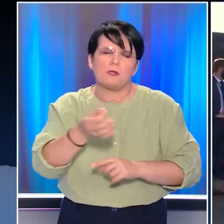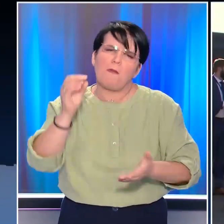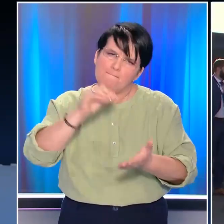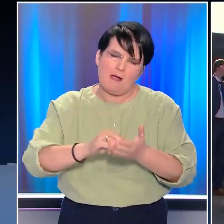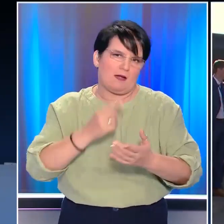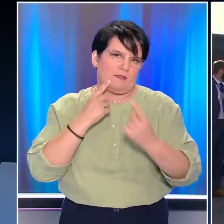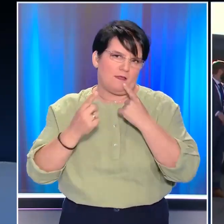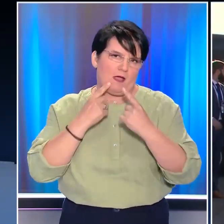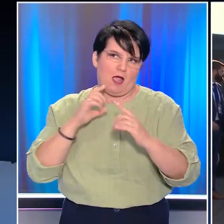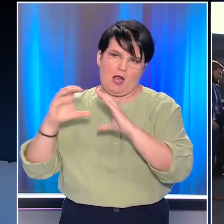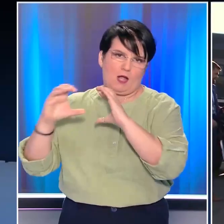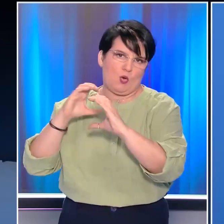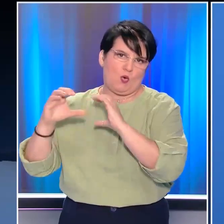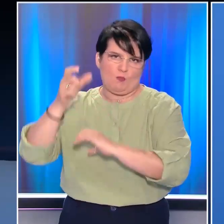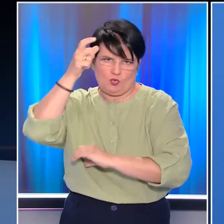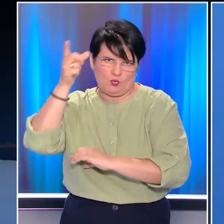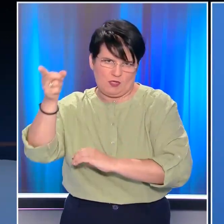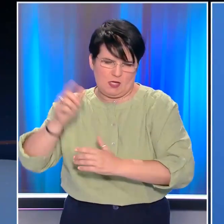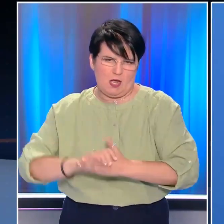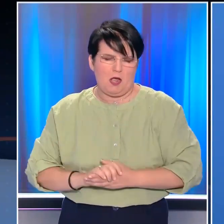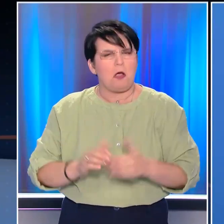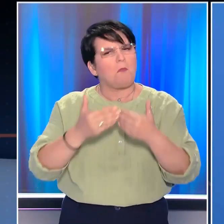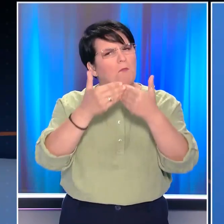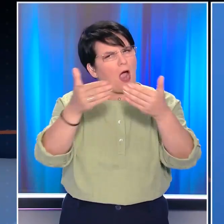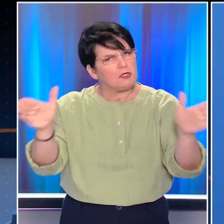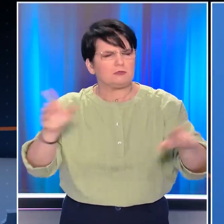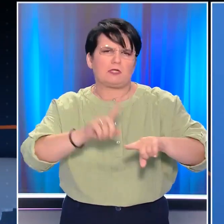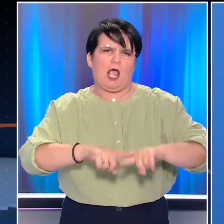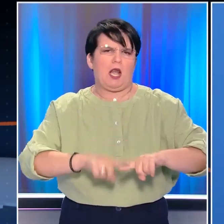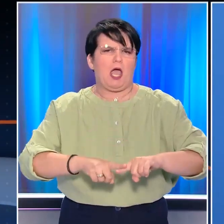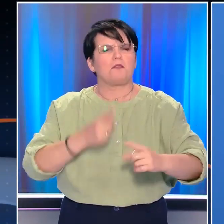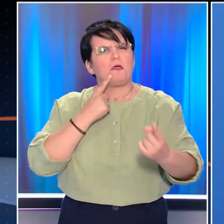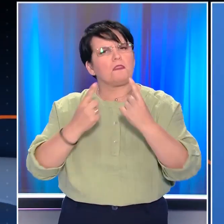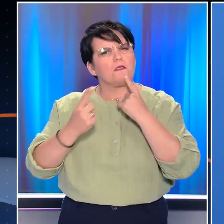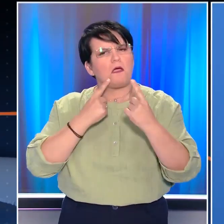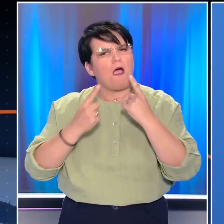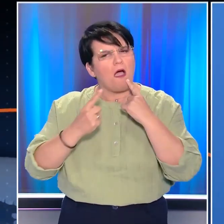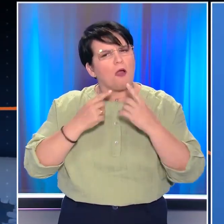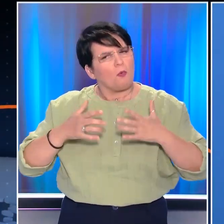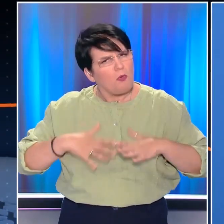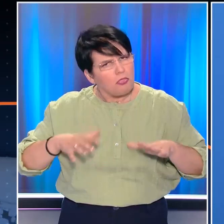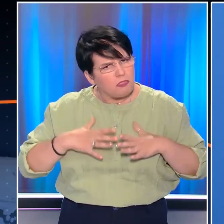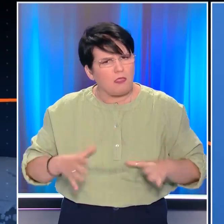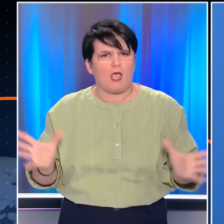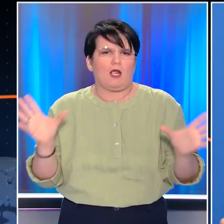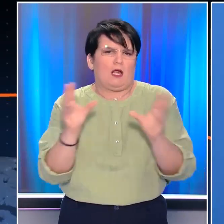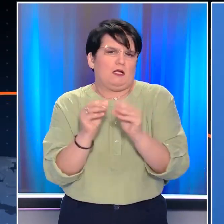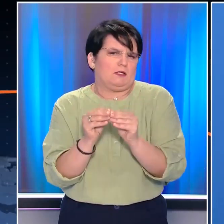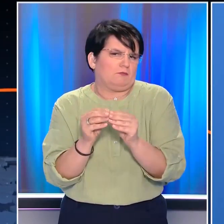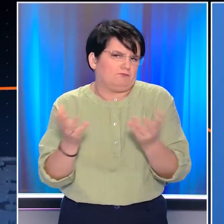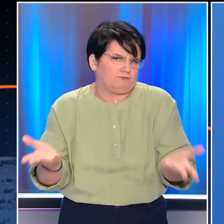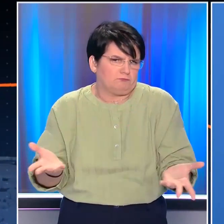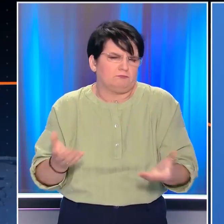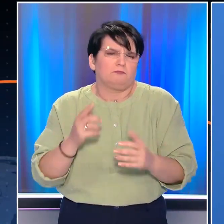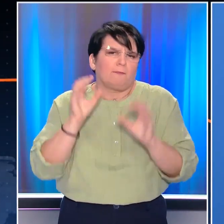επαναλειτουργία των διάβλων επικοινωνίας με την Άγκυρα. Η πόρτα της Ελλάδος σε έναν διάλογο εντός του πλαισίου το